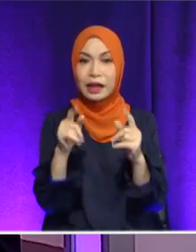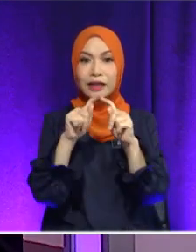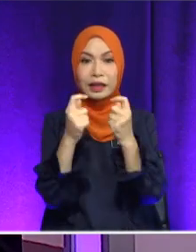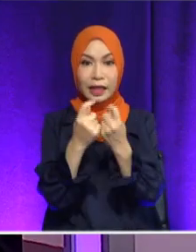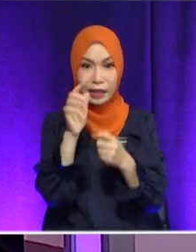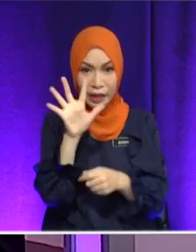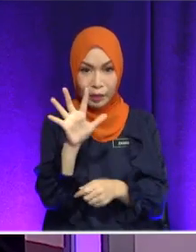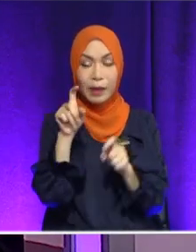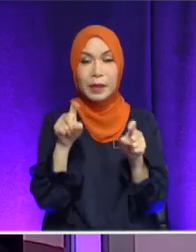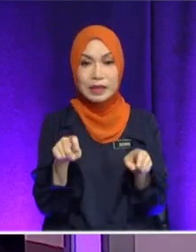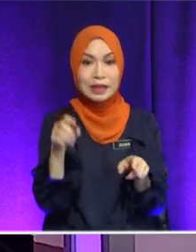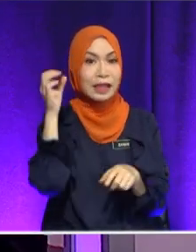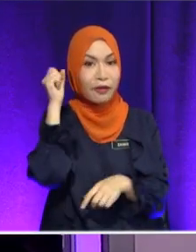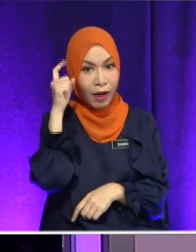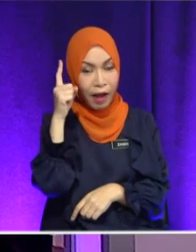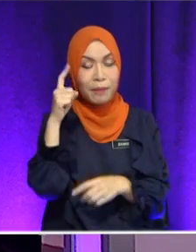abad ke-20